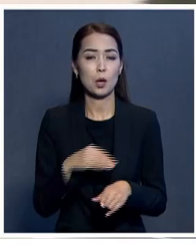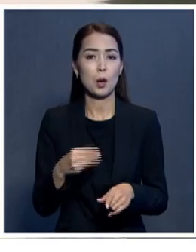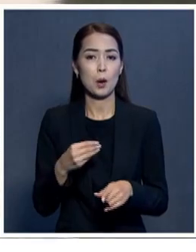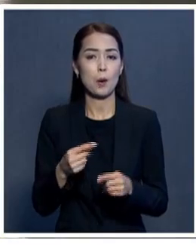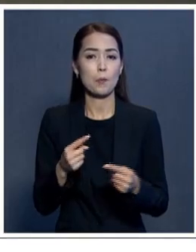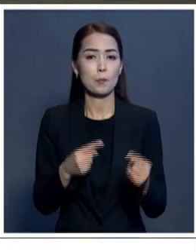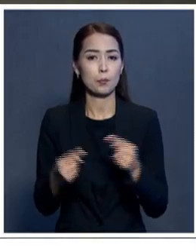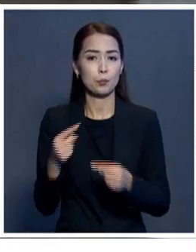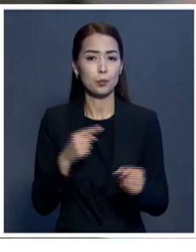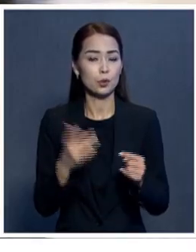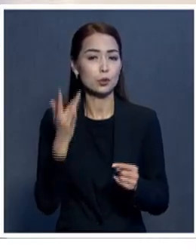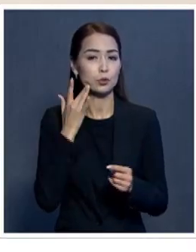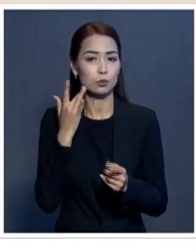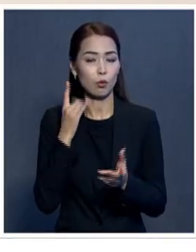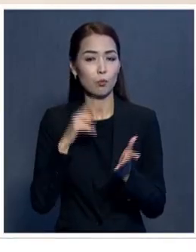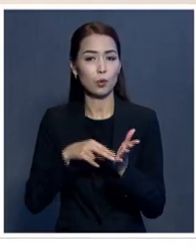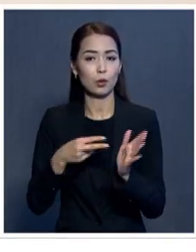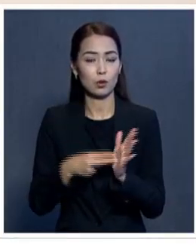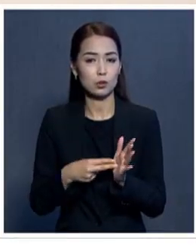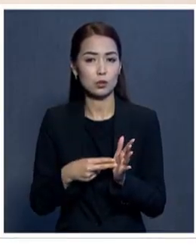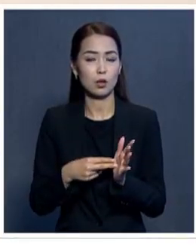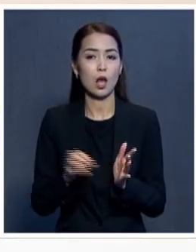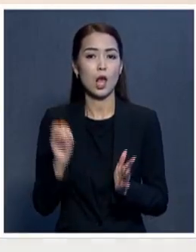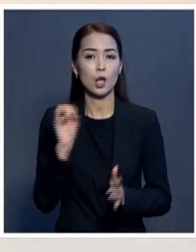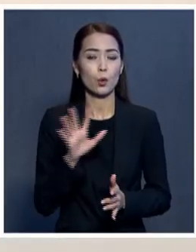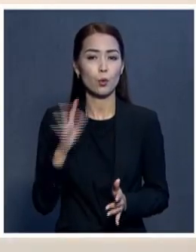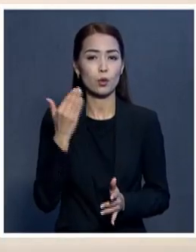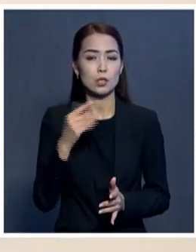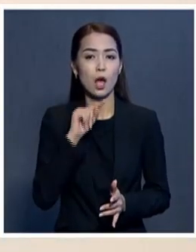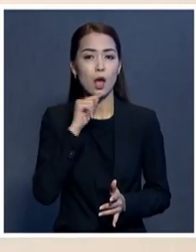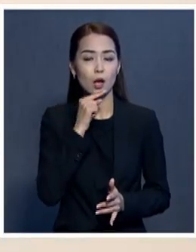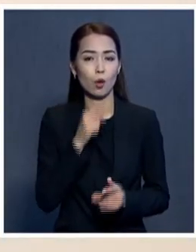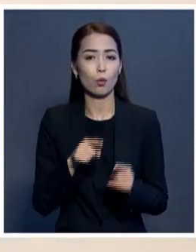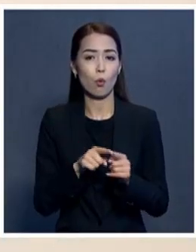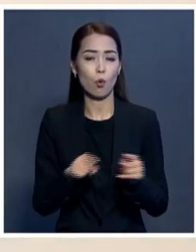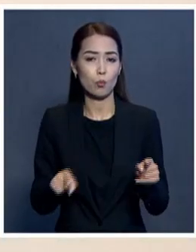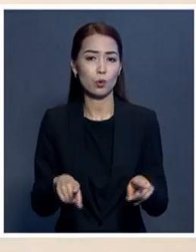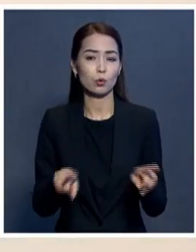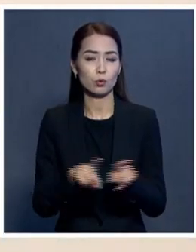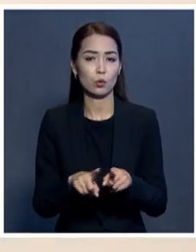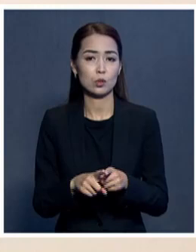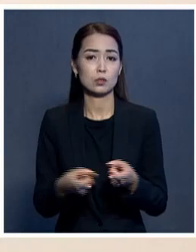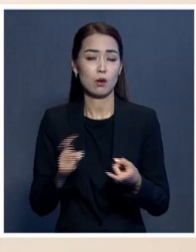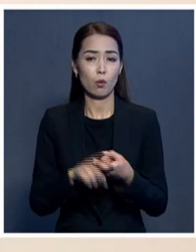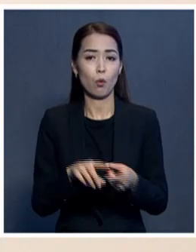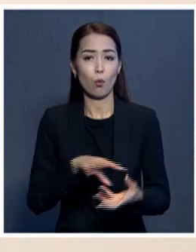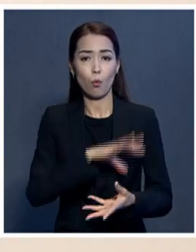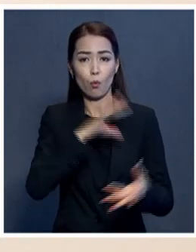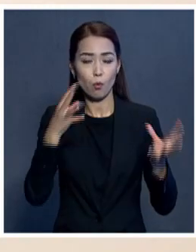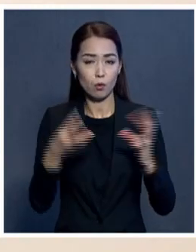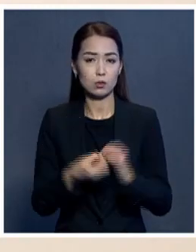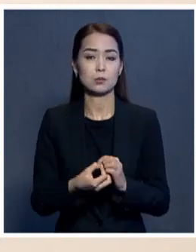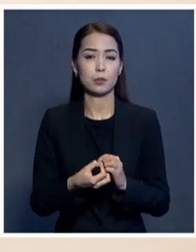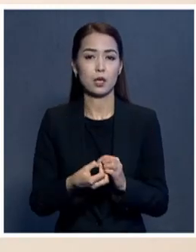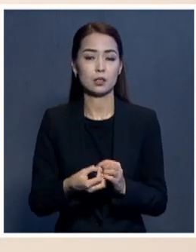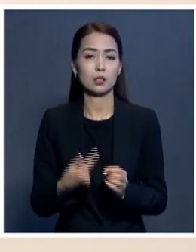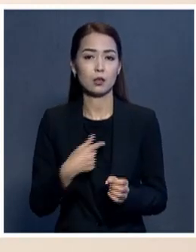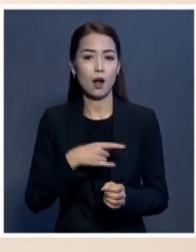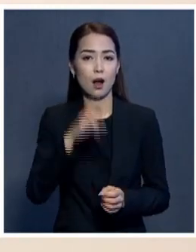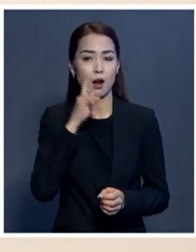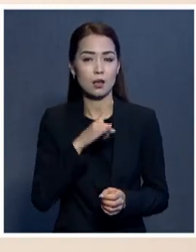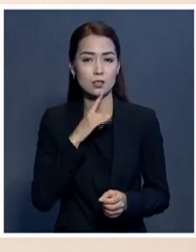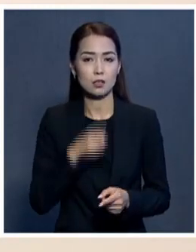белдеу Қытай саясаты мен осы Евразиялық экономикалық одақ арасындағы ынтымақтастыру саясатыне осынан барлығы бұл